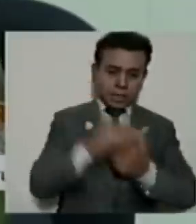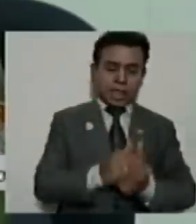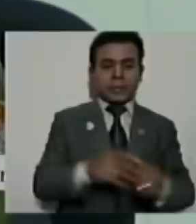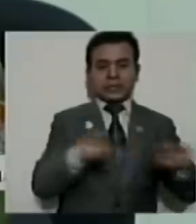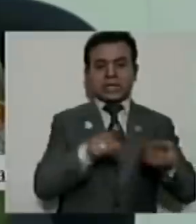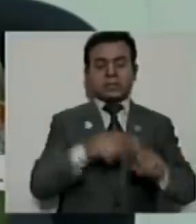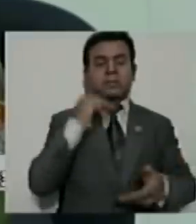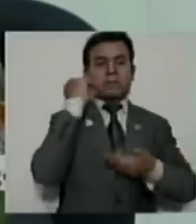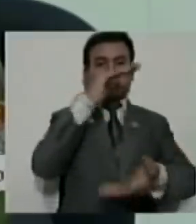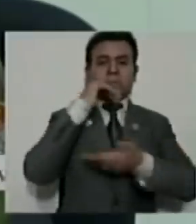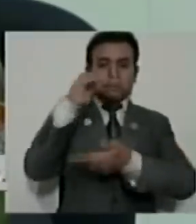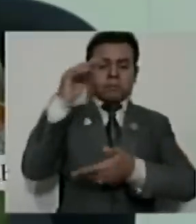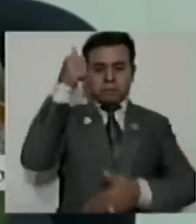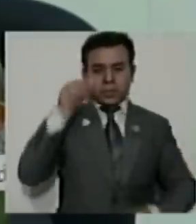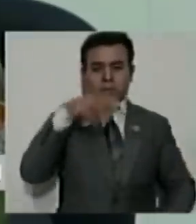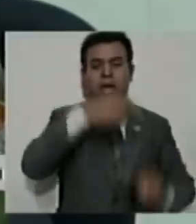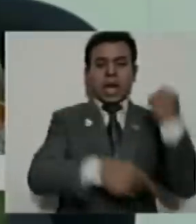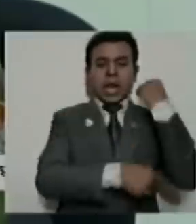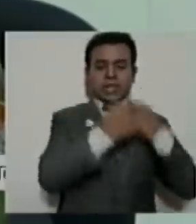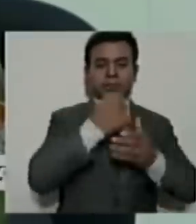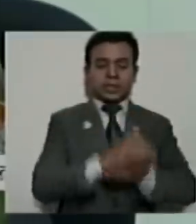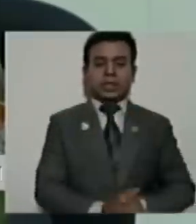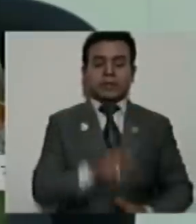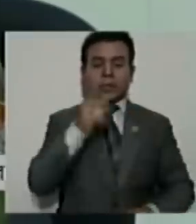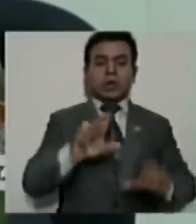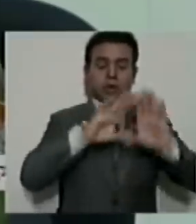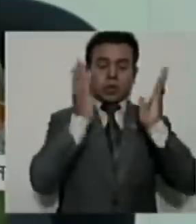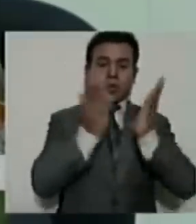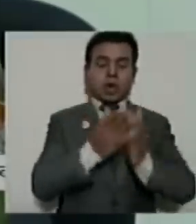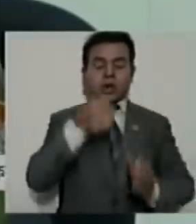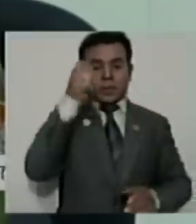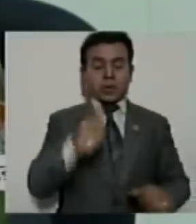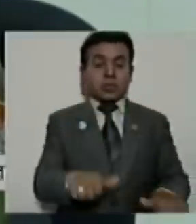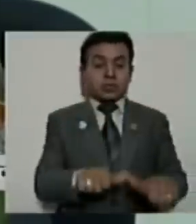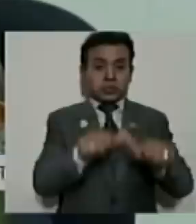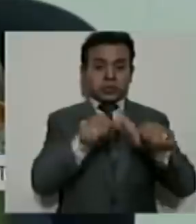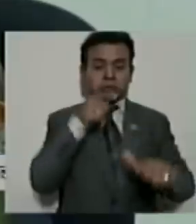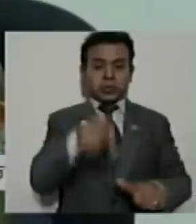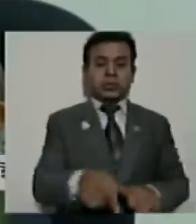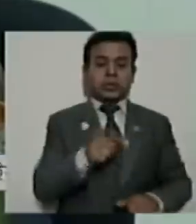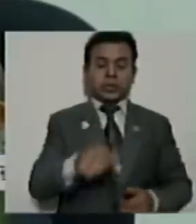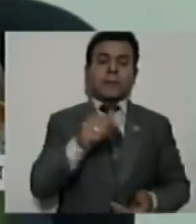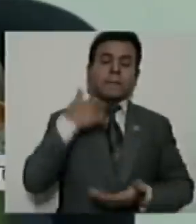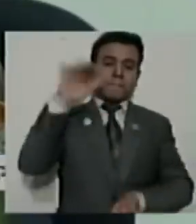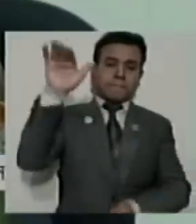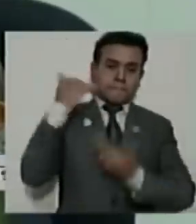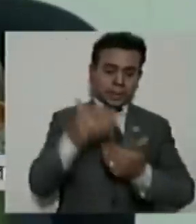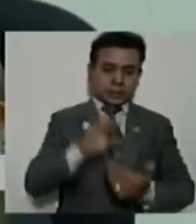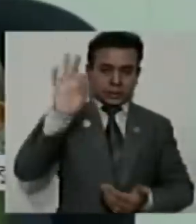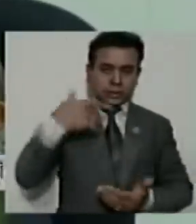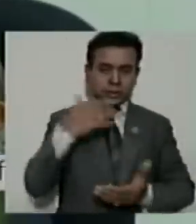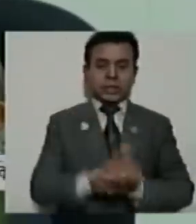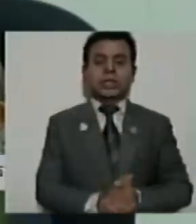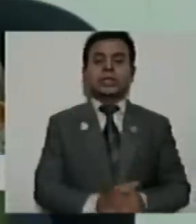হাসপাতালের সময় আমরা সেগুলো বিতরণ করছি। আমরা ইতিমধ্যে N95 বা KN95 বা FFP2 বা